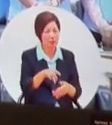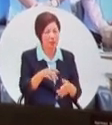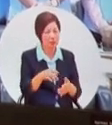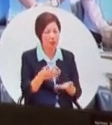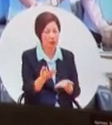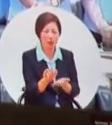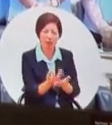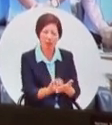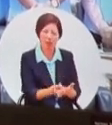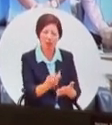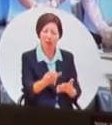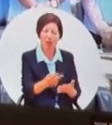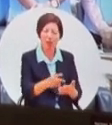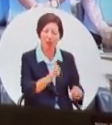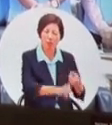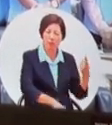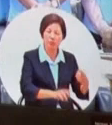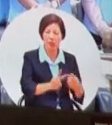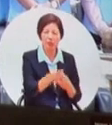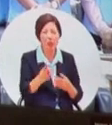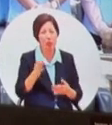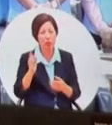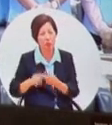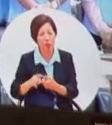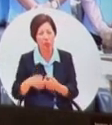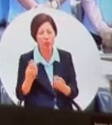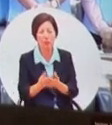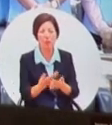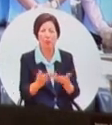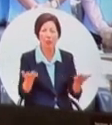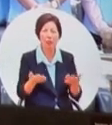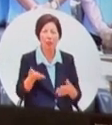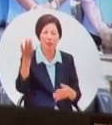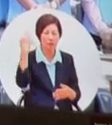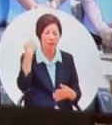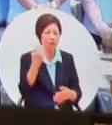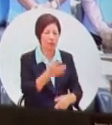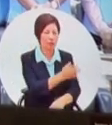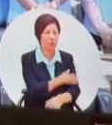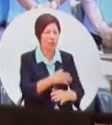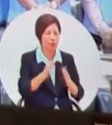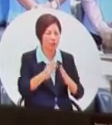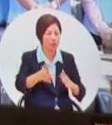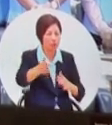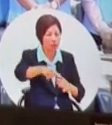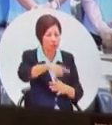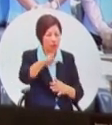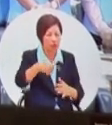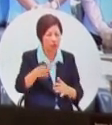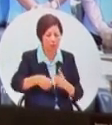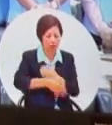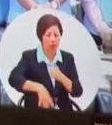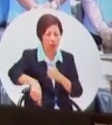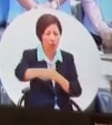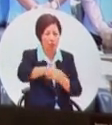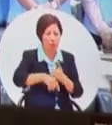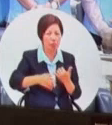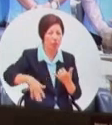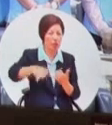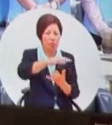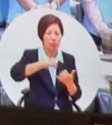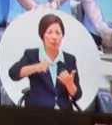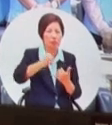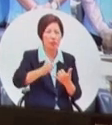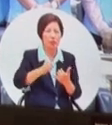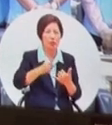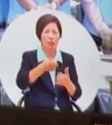乱反正？从这边看，看到全局当时的政府所有的团队已经跑到全台湾，上至